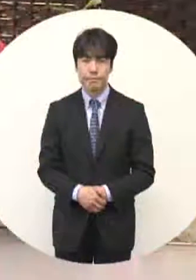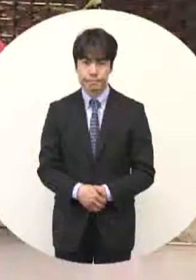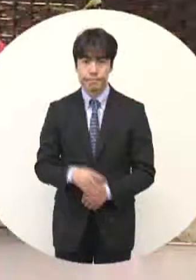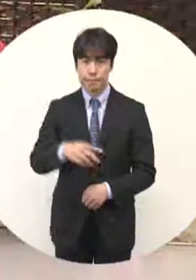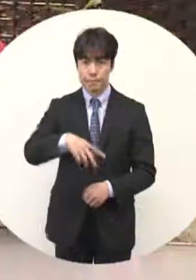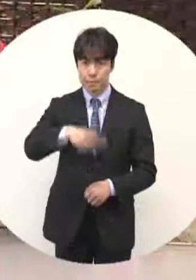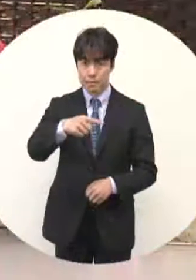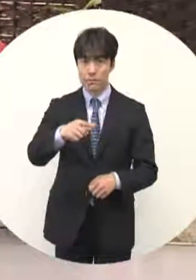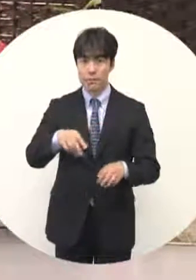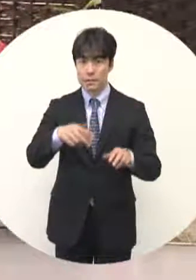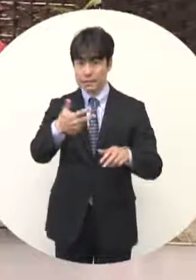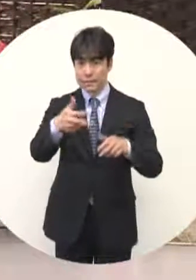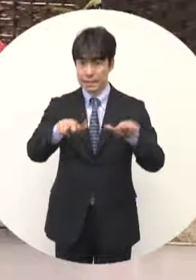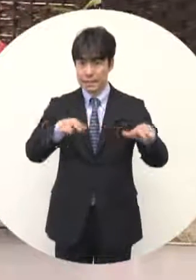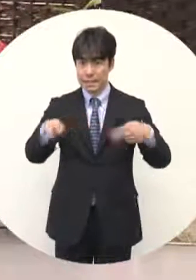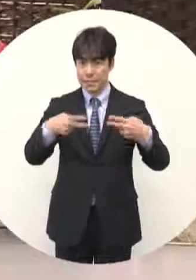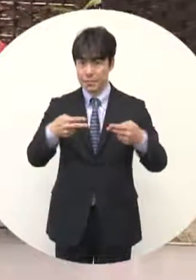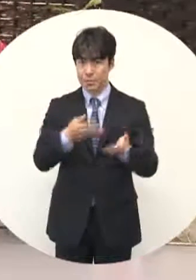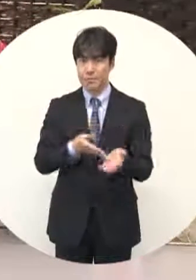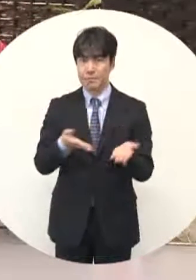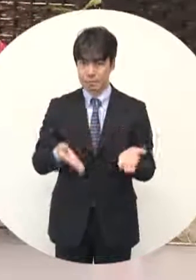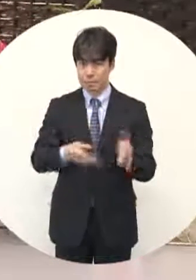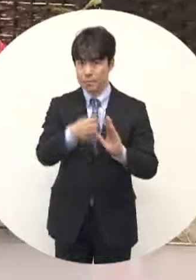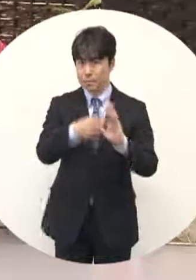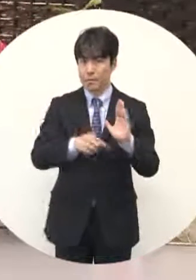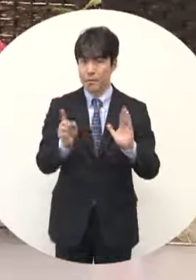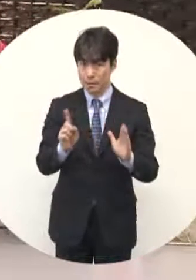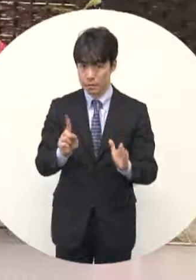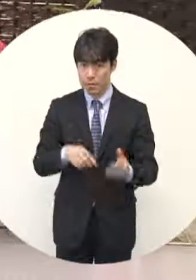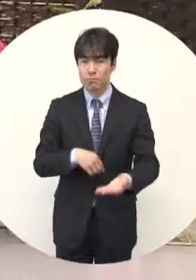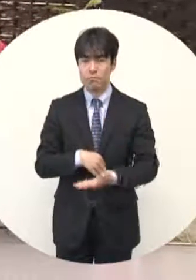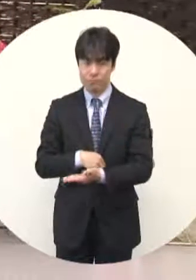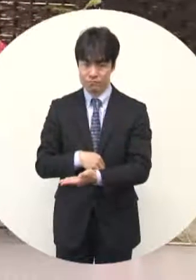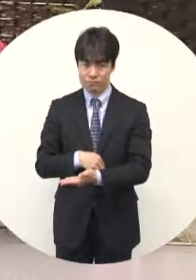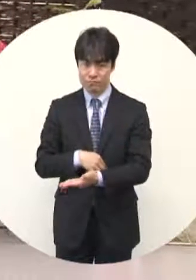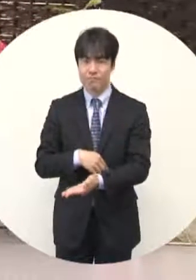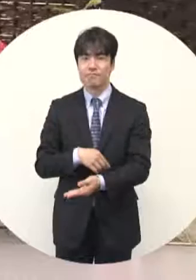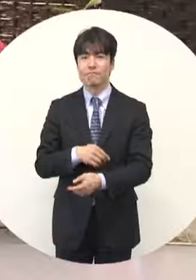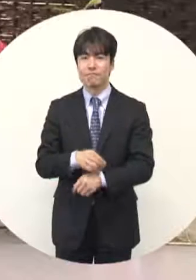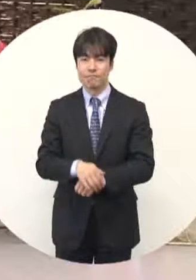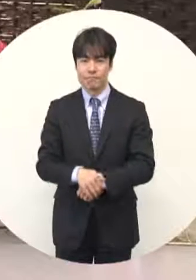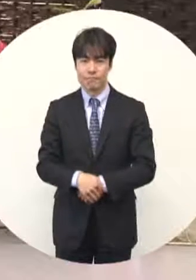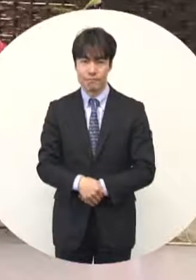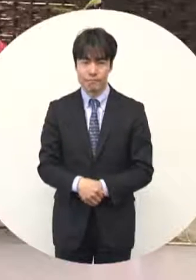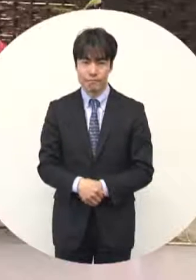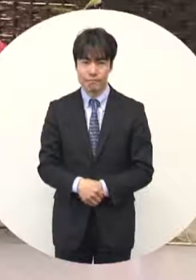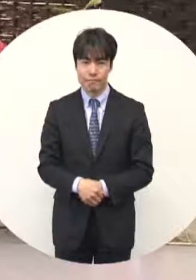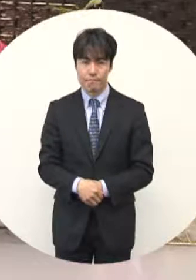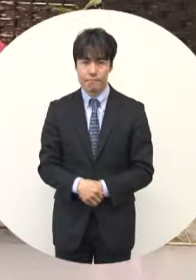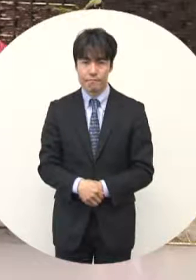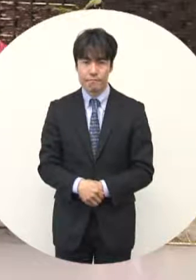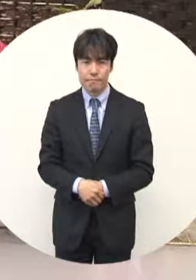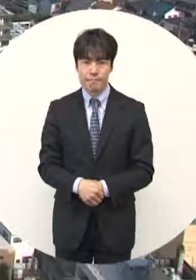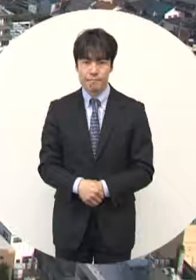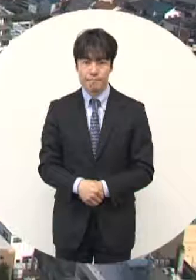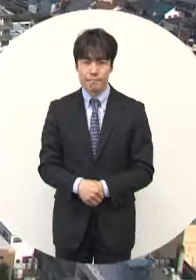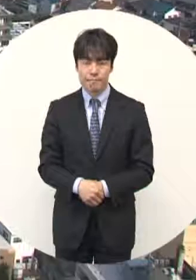まずは市政ニュースです。越谷市 PR 動画の配信開始について、